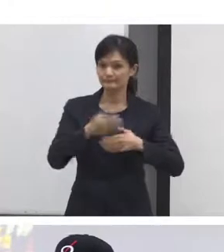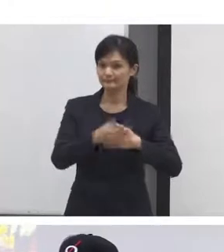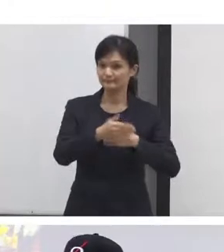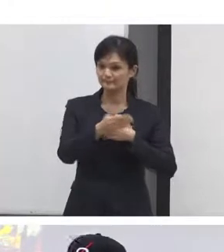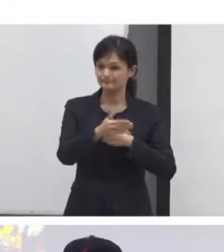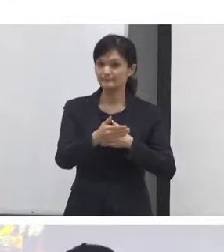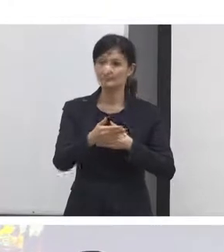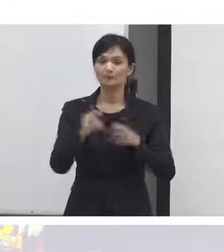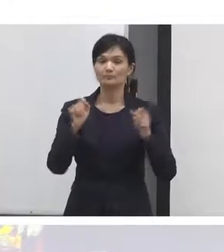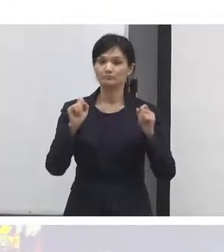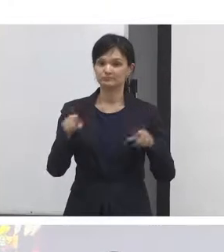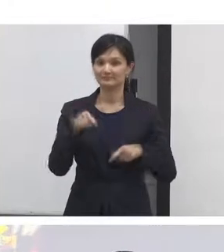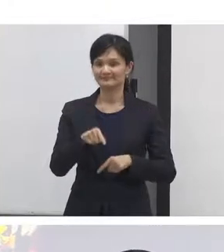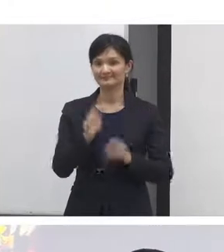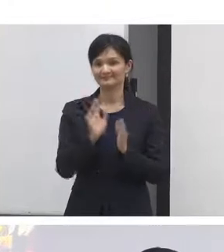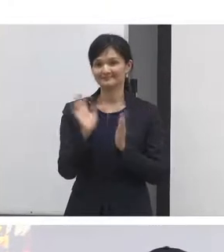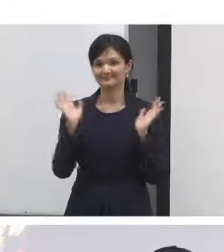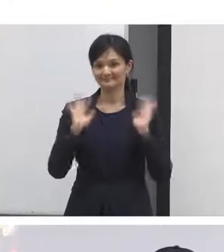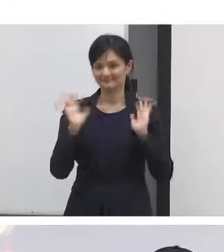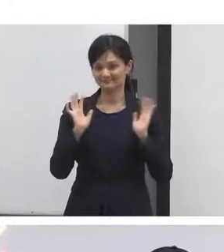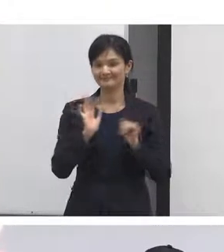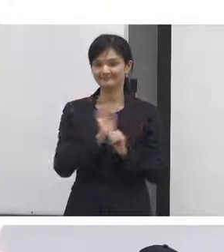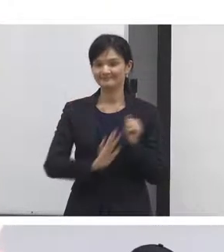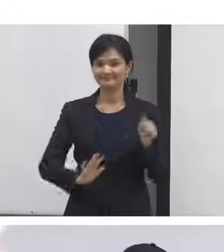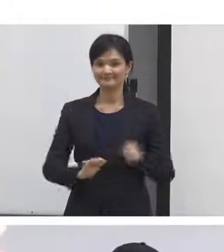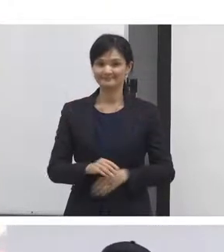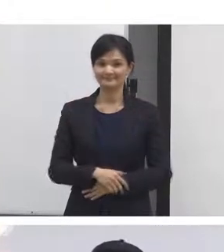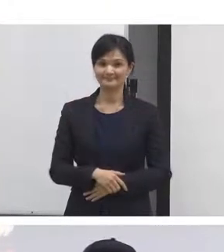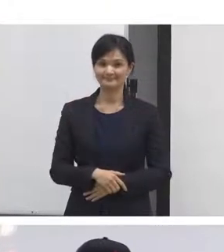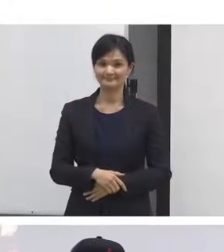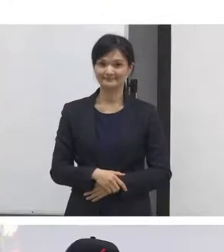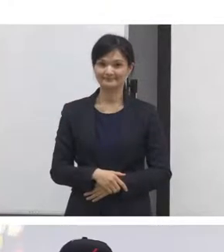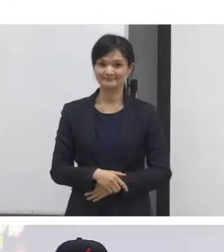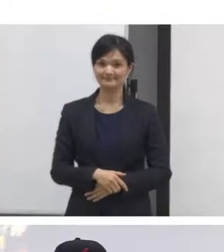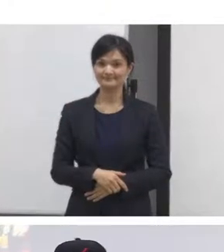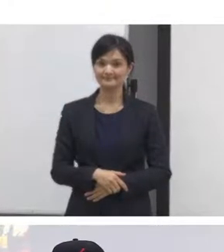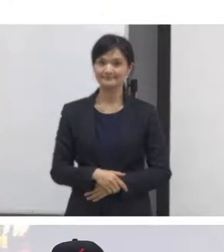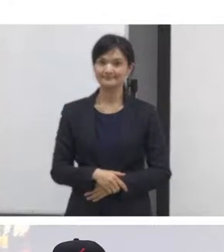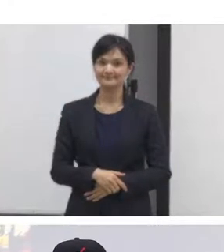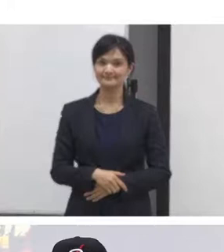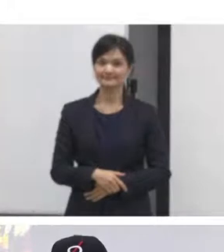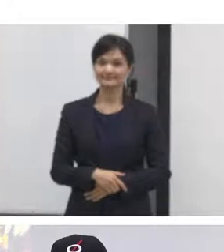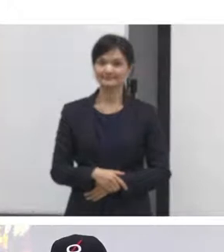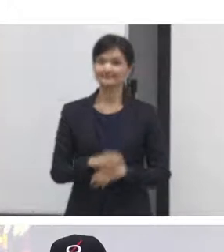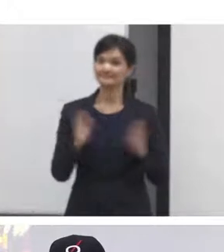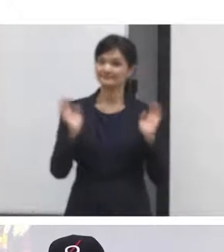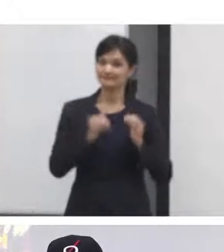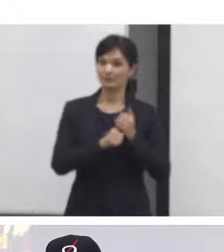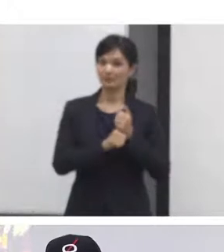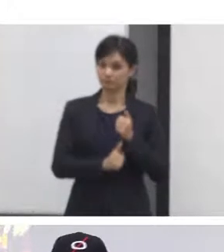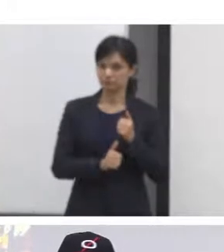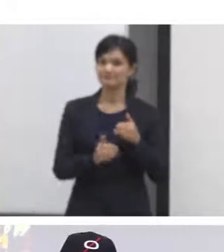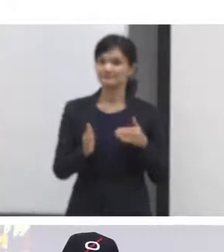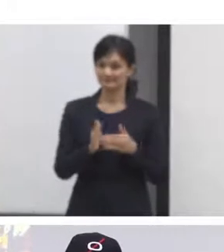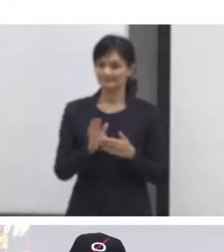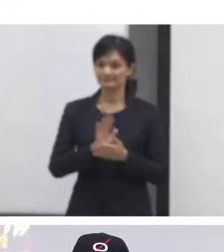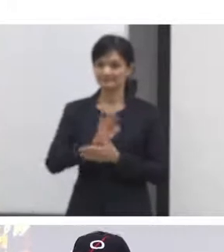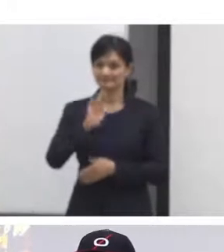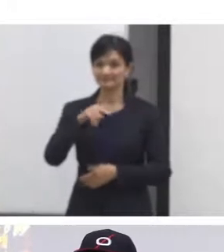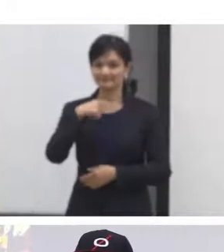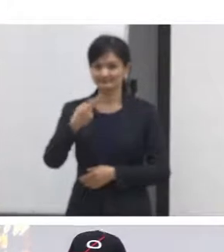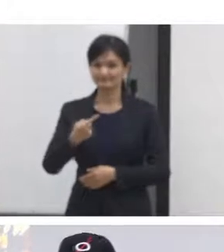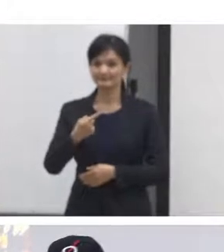差异点在这。然后也就是在刚刚提到孩子出生了之后，后面经过一阵子的